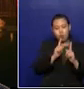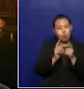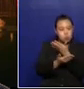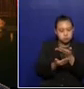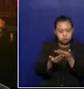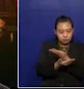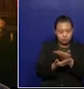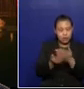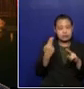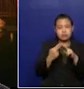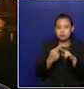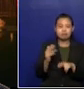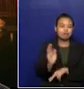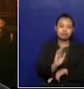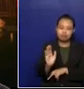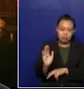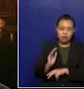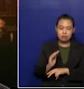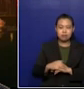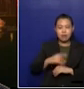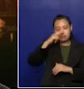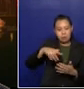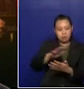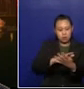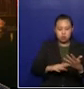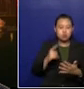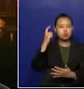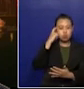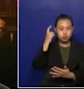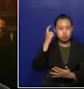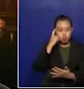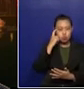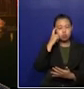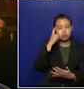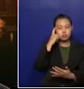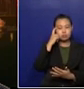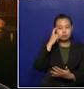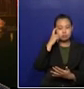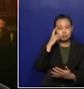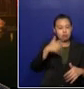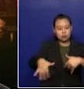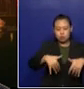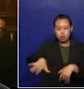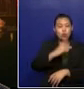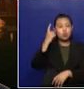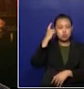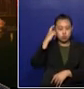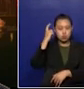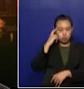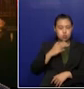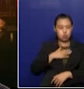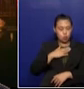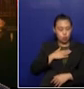ผมไม่ต้องไปเอ่ยชื่อเขาหรอกฮะคนทั้งประเทศรู้กันอยู่เต็มอกไม่มีใครกล้าพูดกับท่านตรงๆฮะผมเนี่ยฮะ